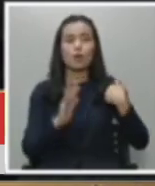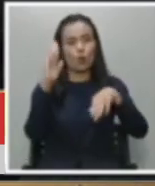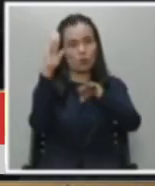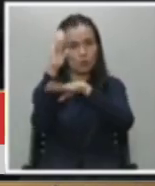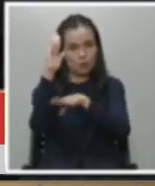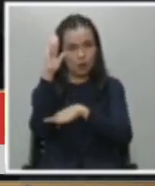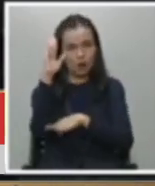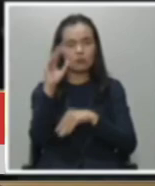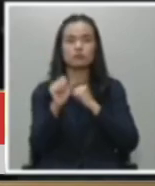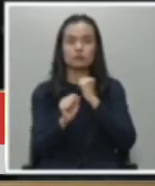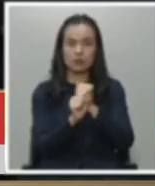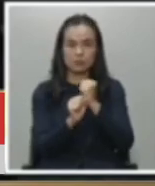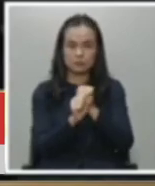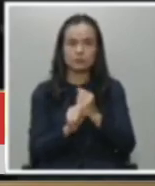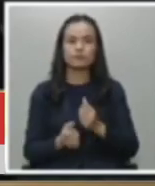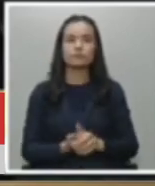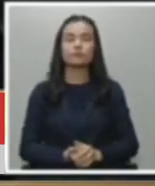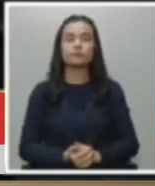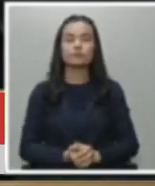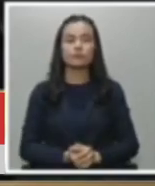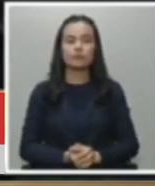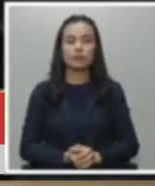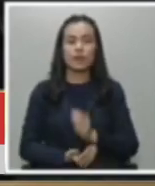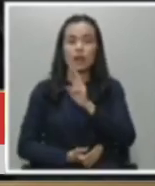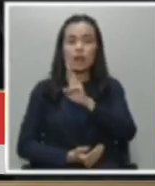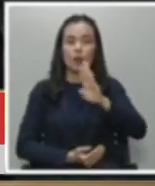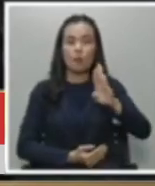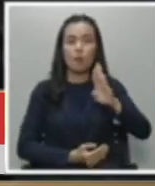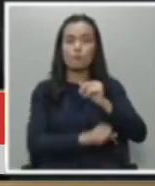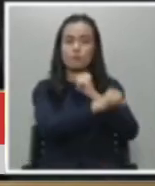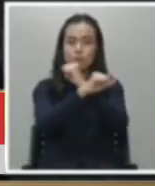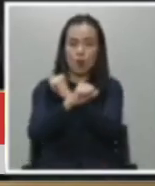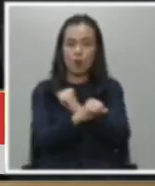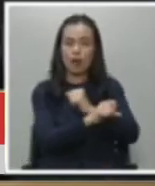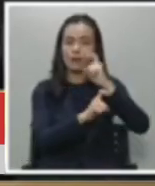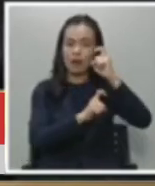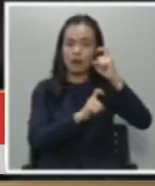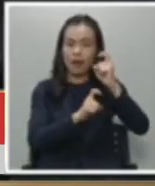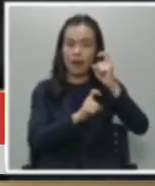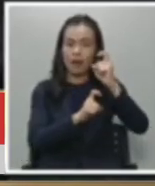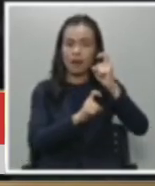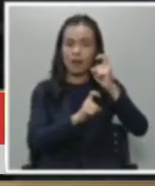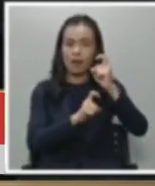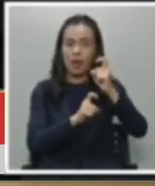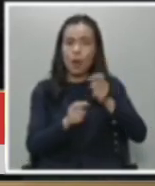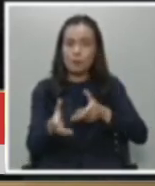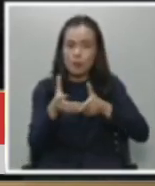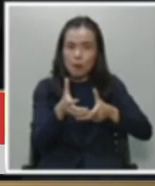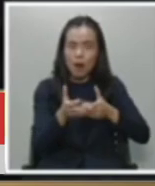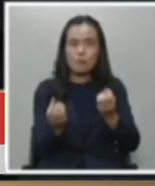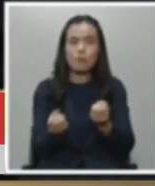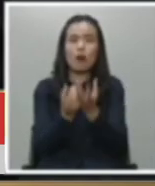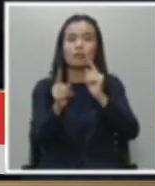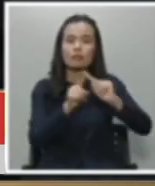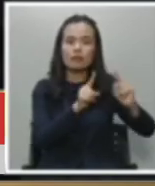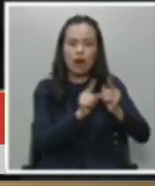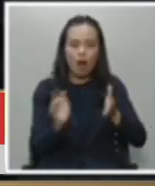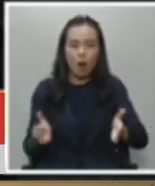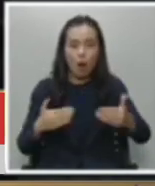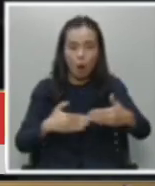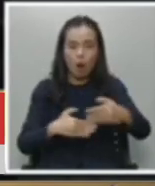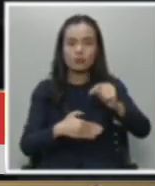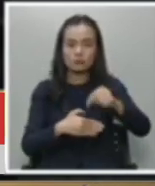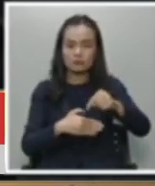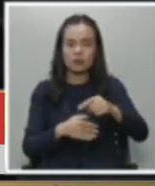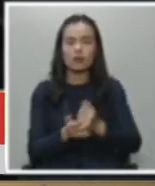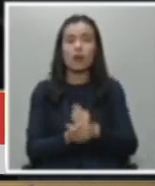การในส่วนของระบบการรักษาความปลอดภัยคลังอาวุธต้องกราบเรียนท่านประธานสภาและท่านสมาชิกทุกท่านครับว่า